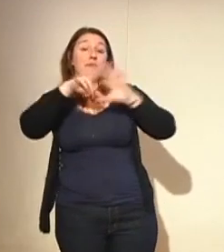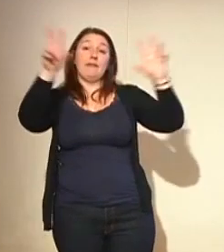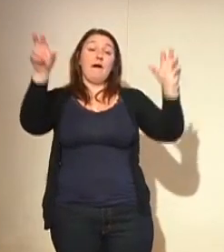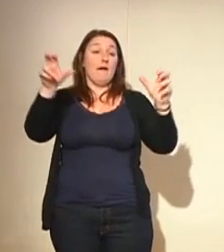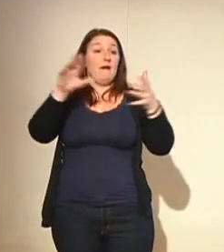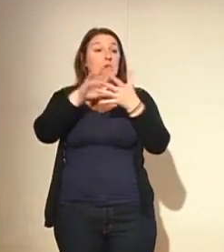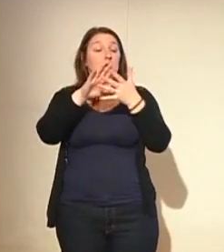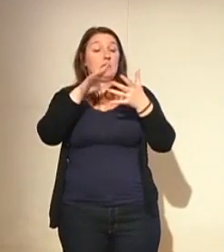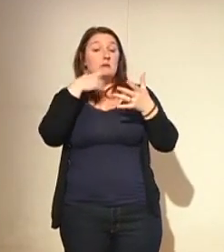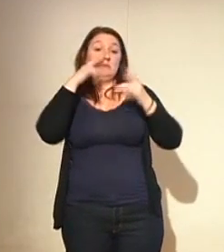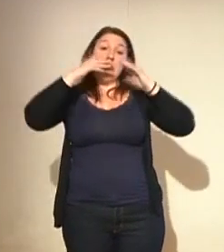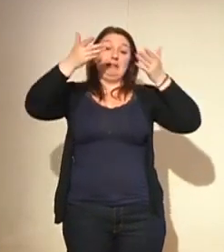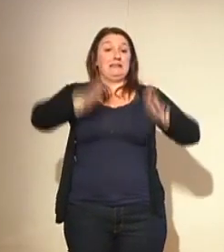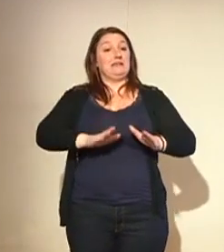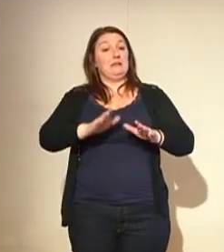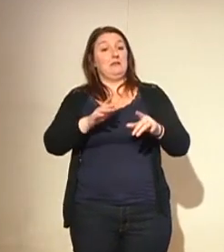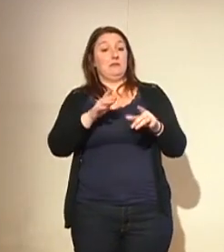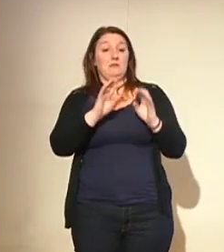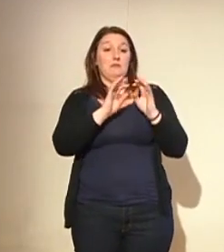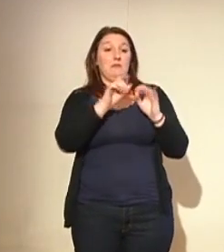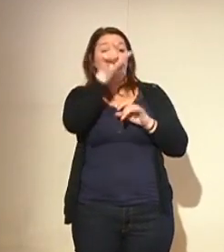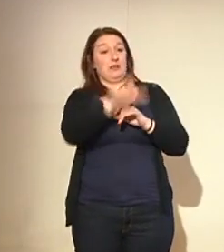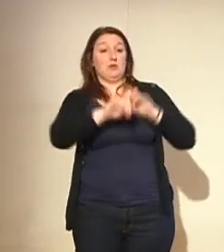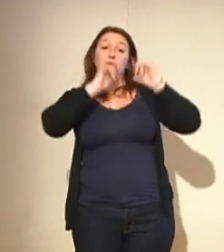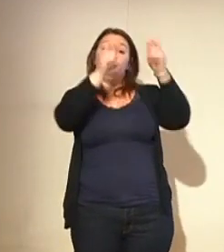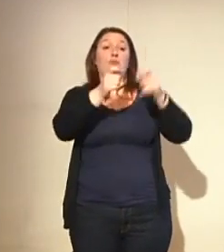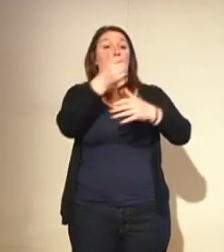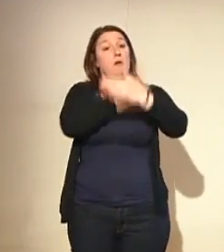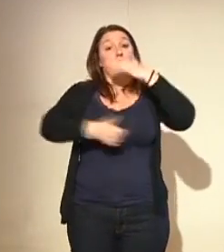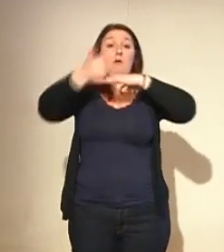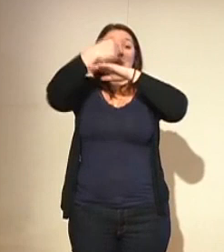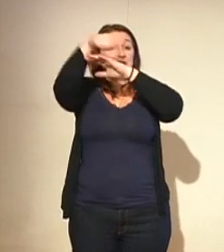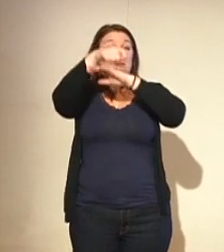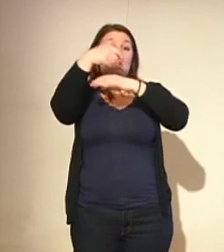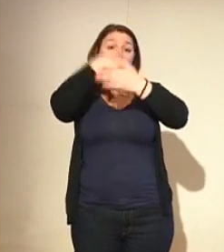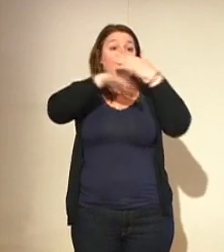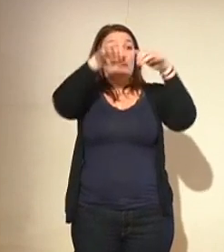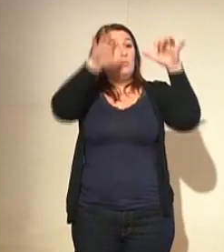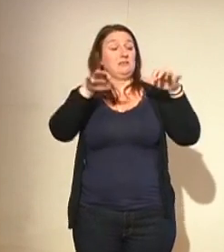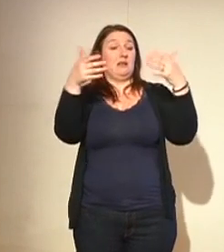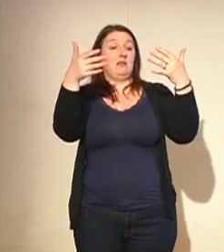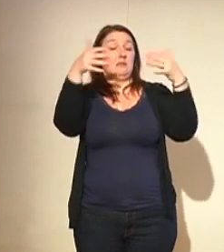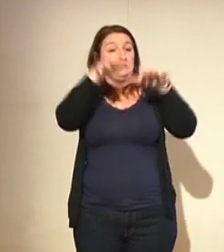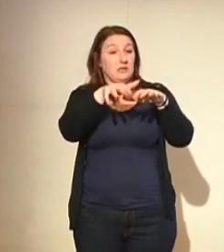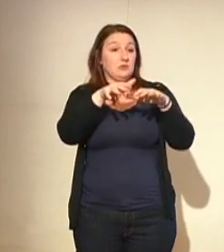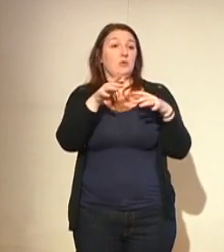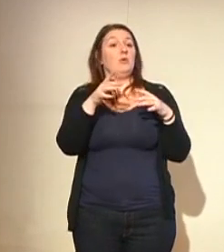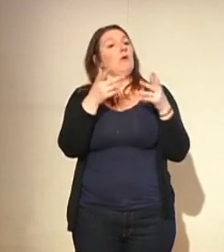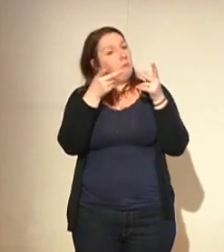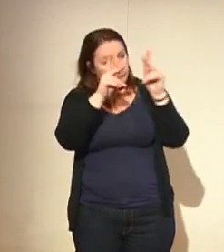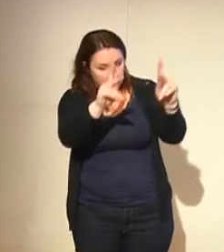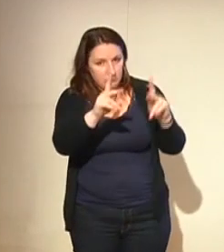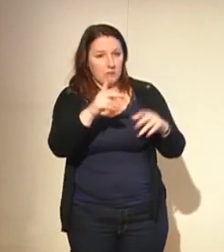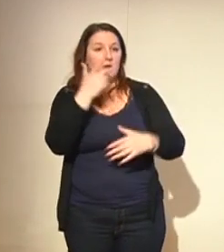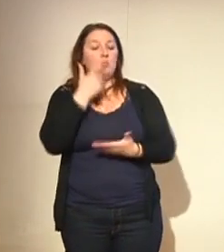représentant de la ville de Grenoble président de son conseil d'administration à le représenter à ce poste et à percevoir en conséquence une rémunération